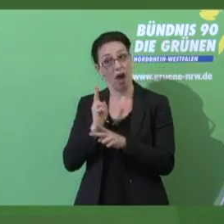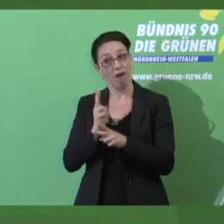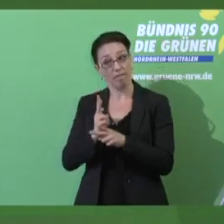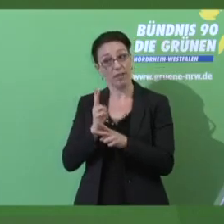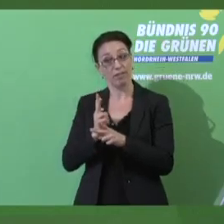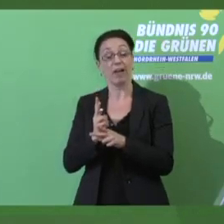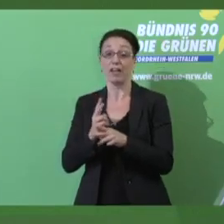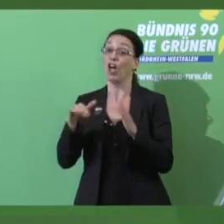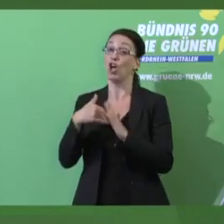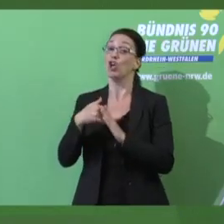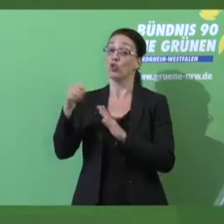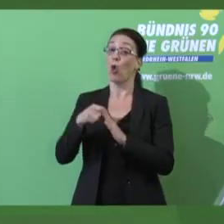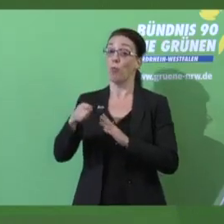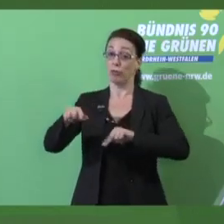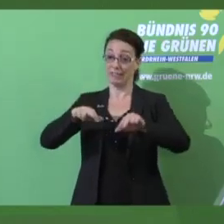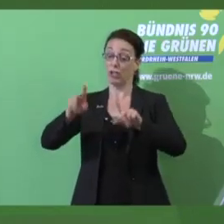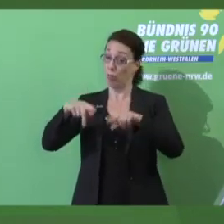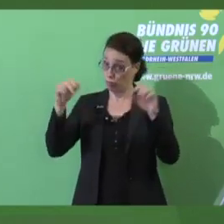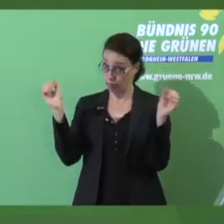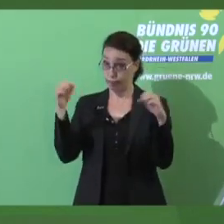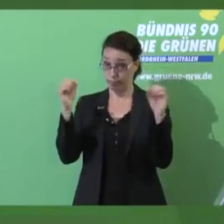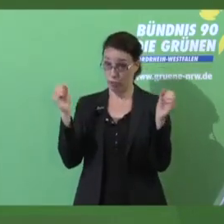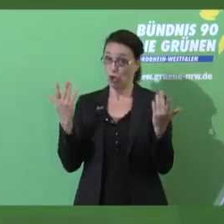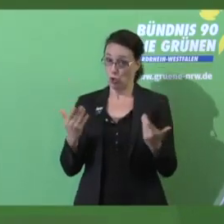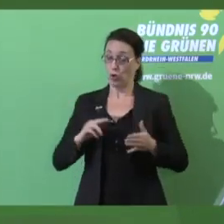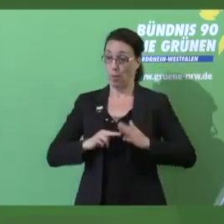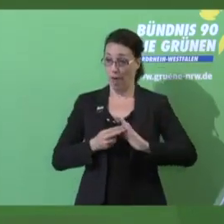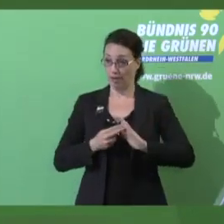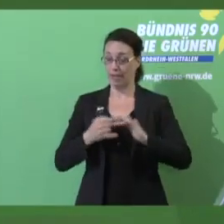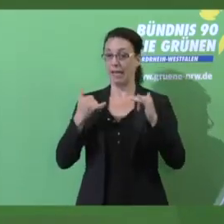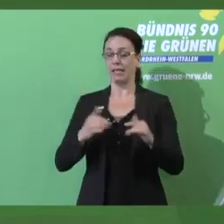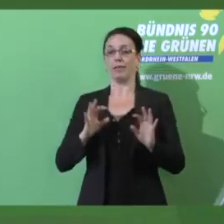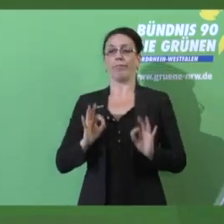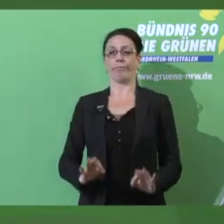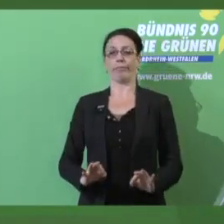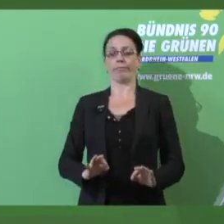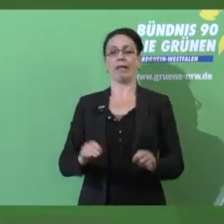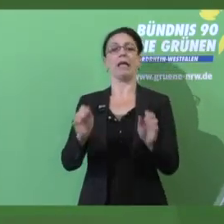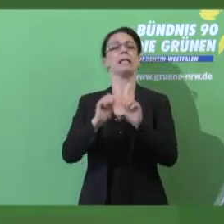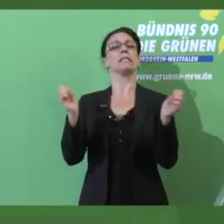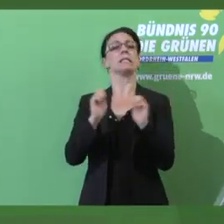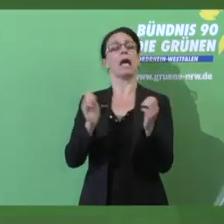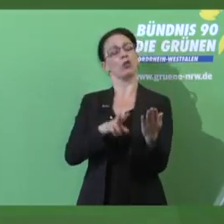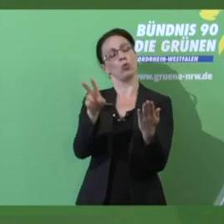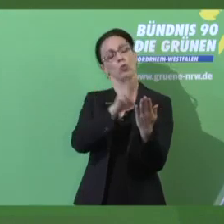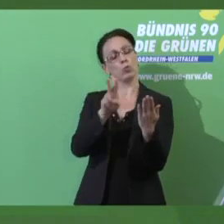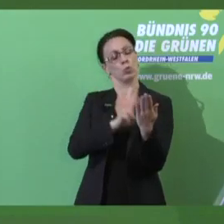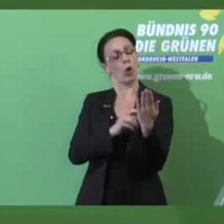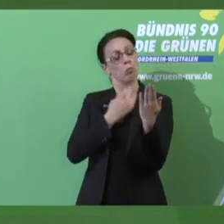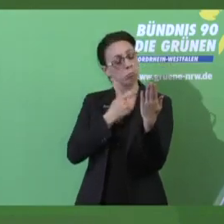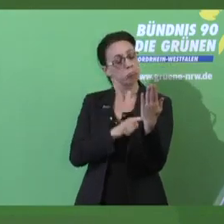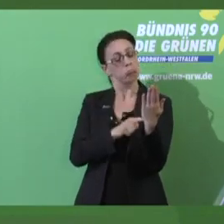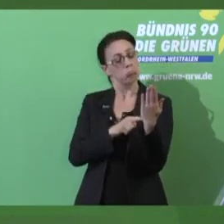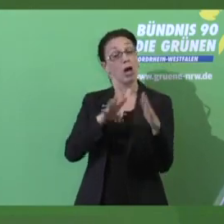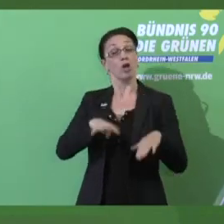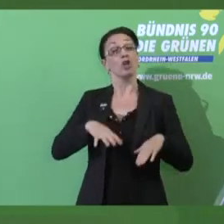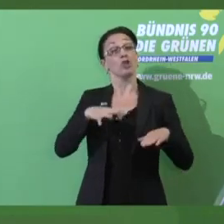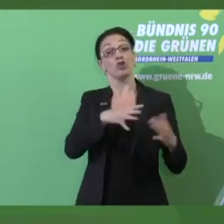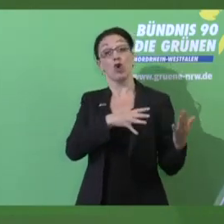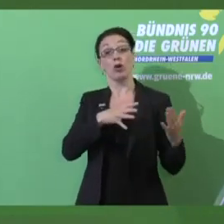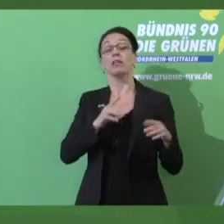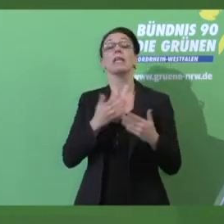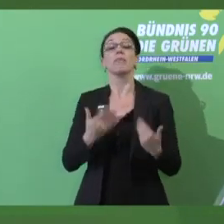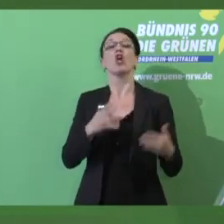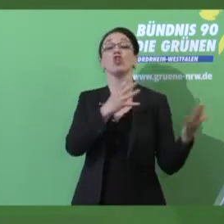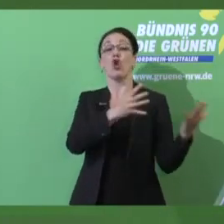neuen Bundesregierung verabschiedet werden soll. Und man stellt fest, wenn man jetzt die Zeitungen liest, wir haben ja 99 direkt gewählte